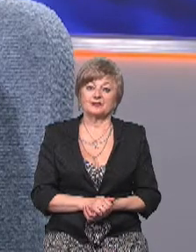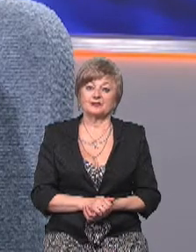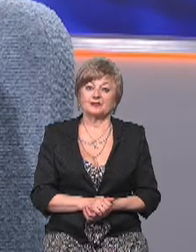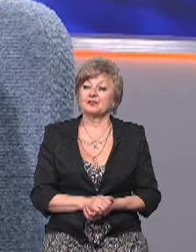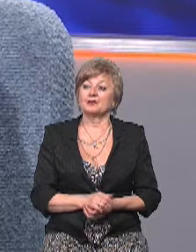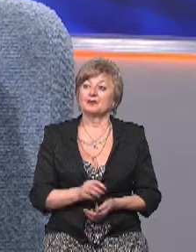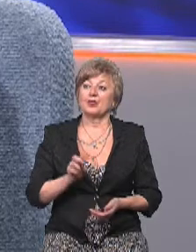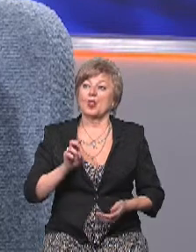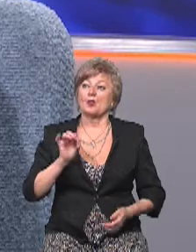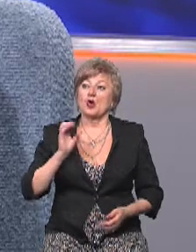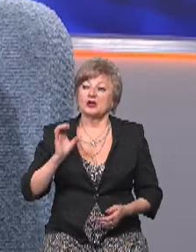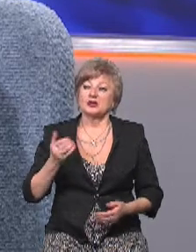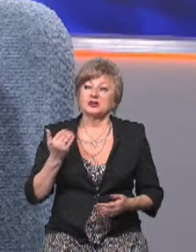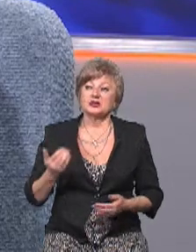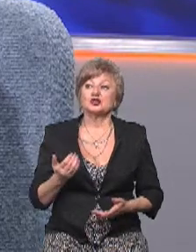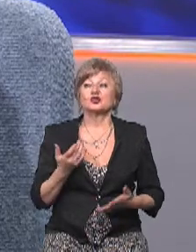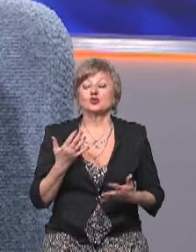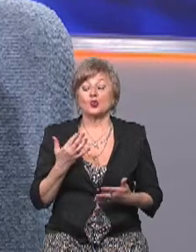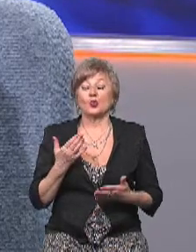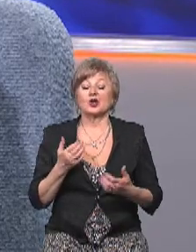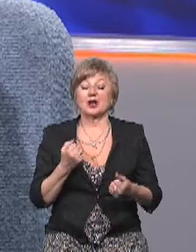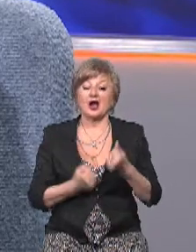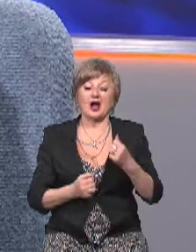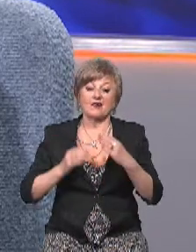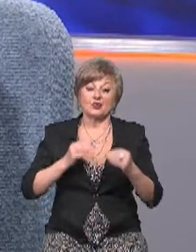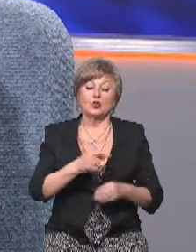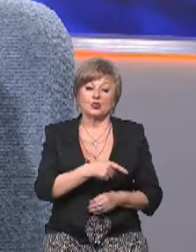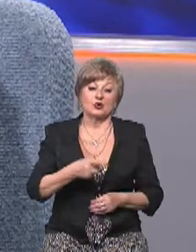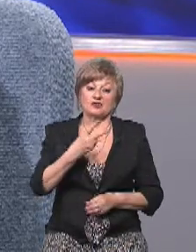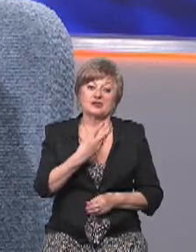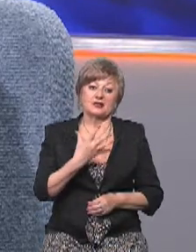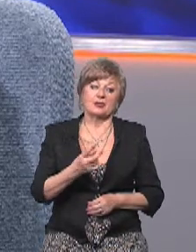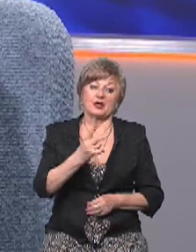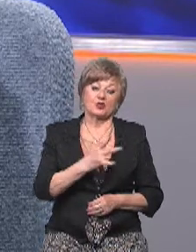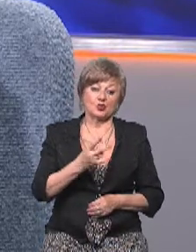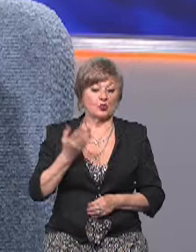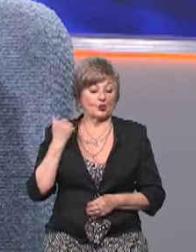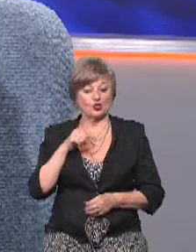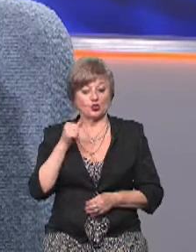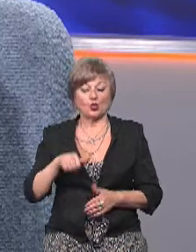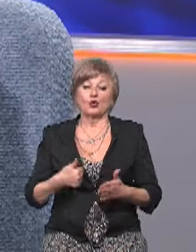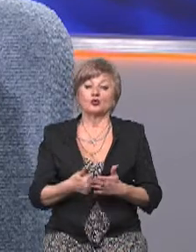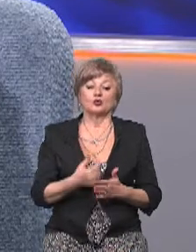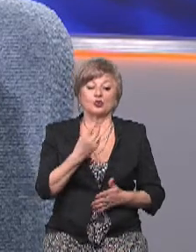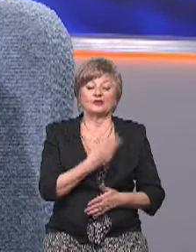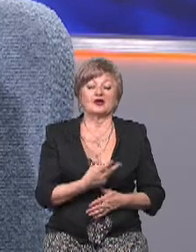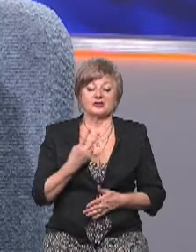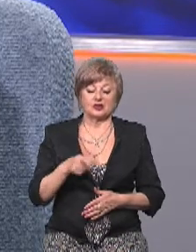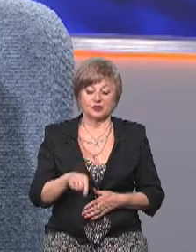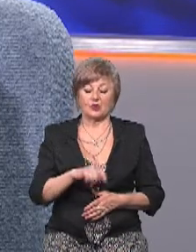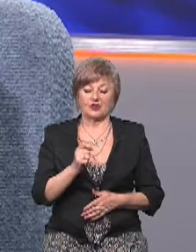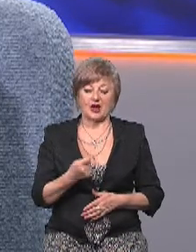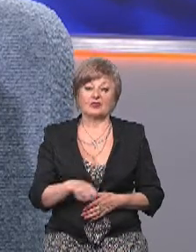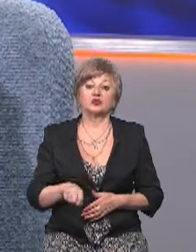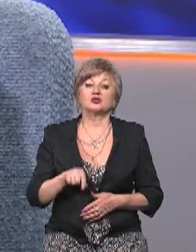Пане Борисе, скільки авто розмитнилось за період з 25 листопада минулого року до 22